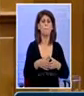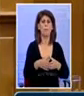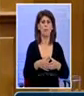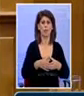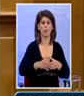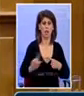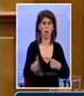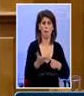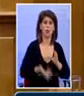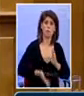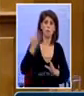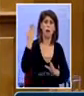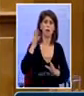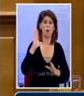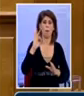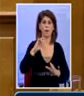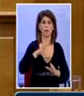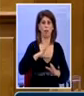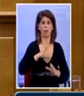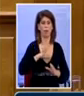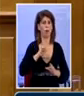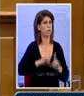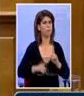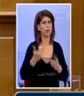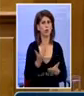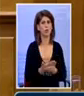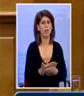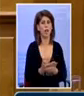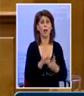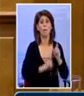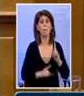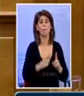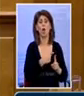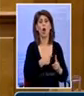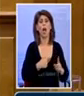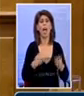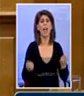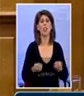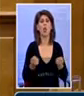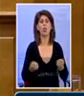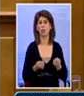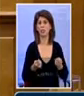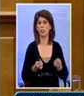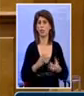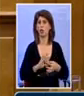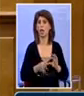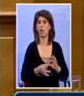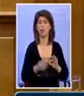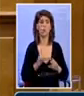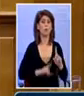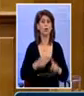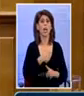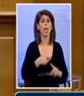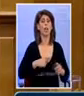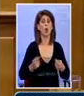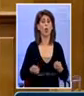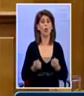50. Ποιος αλήθεια το ζητάει αυτό? Ποια εργοδοτική οργάνωση το ζητάει αυτό? Ποιος εργοδοτικός φορέας το ζητάει